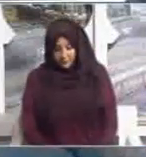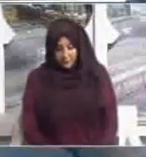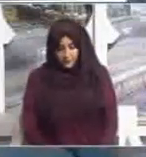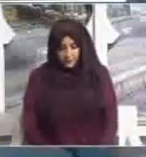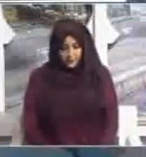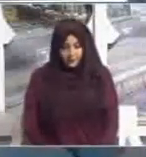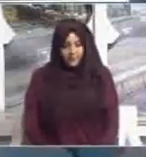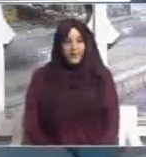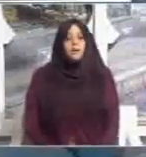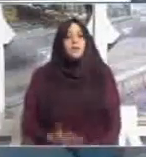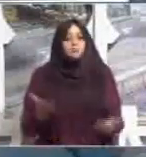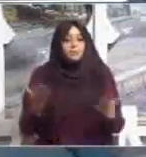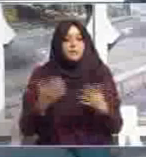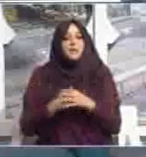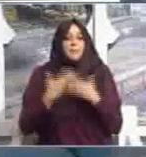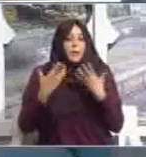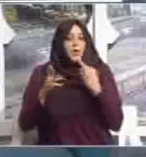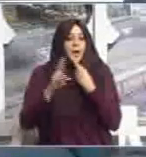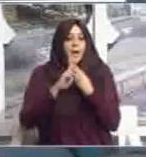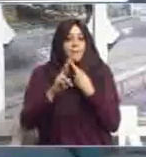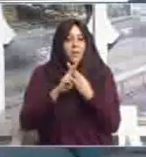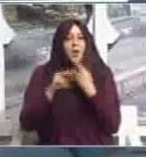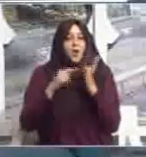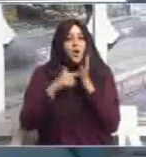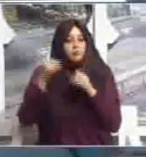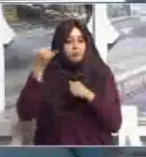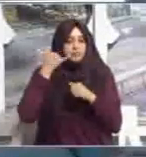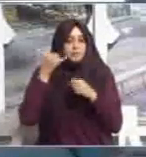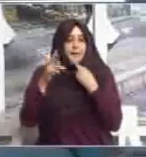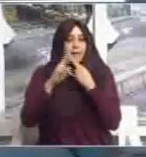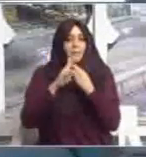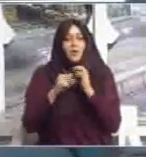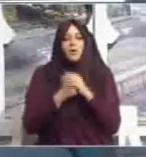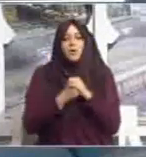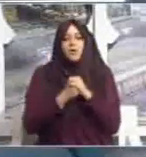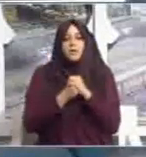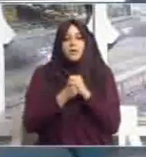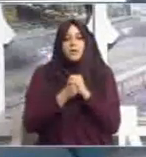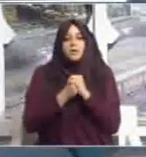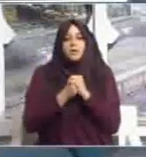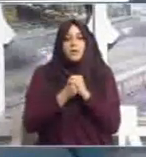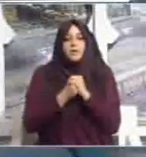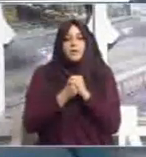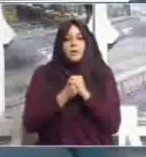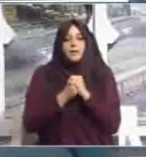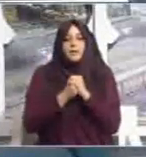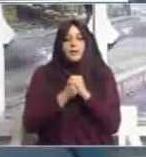هيا نجاوبوا دكتور حتى عمار من قسنطينه سمعت السؤال تاعو يا دكتور.